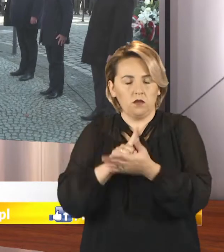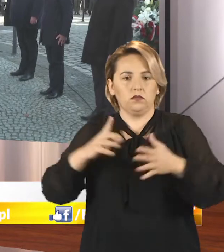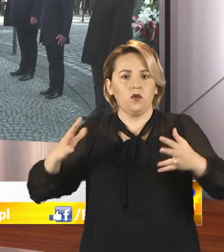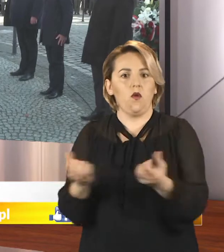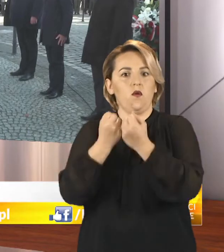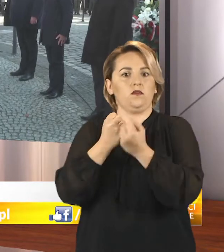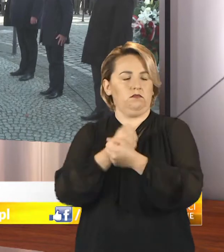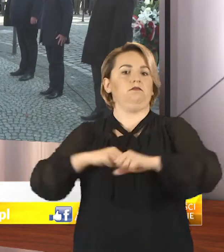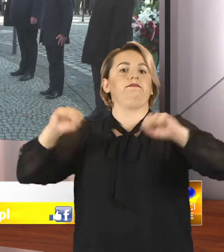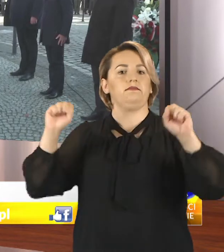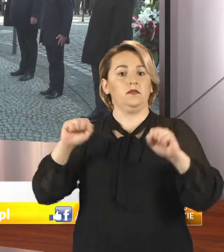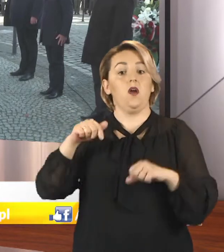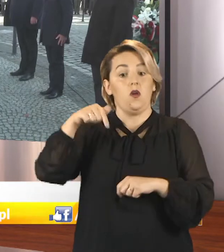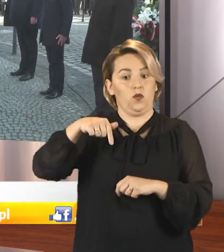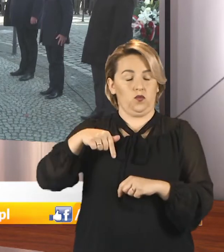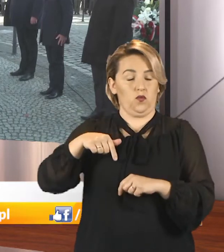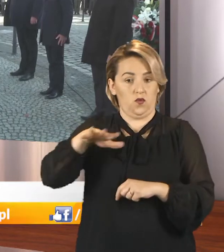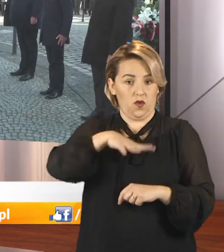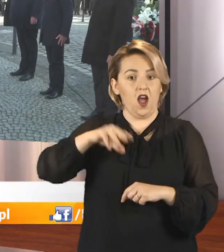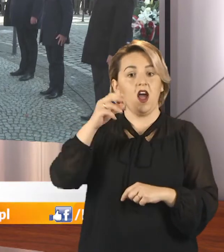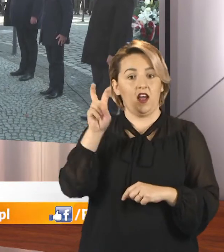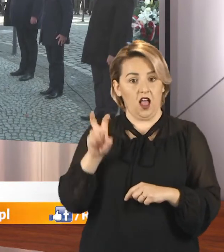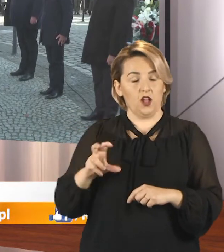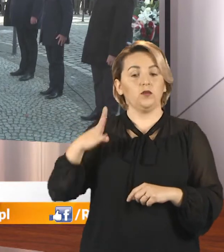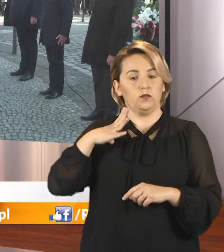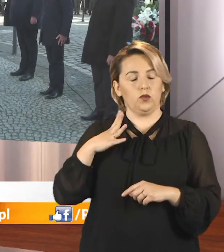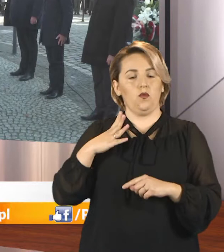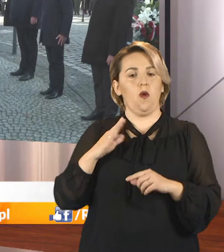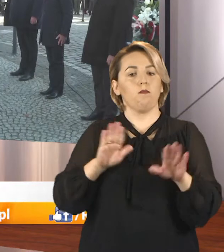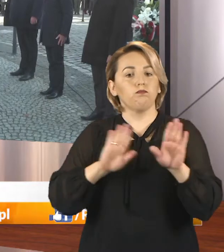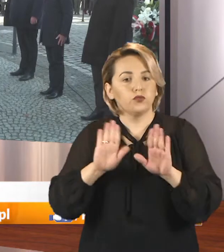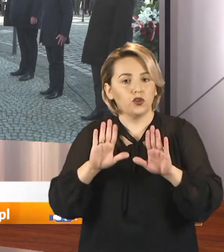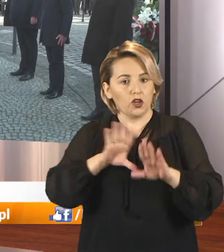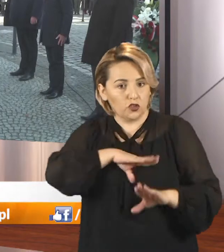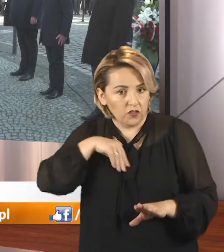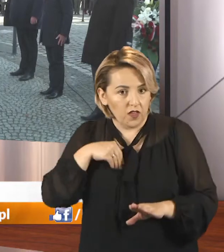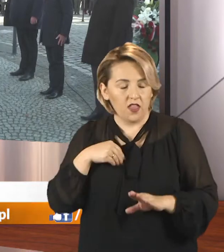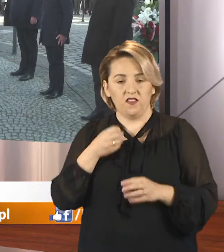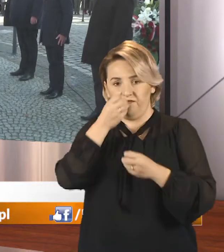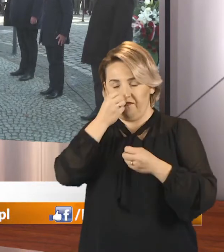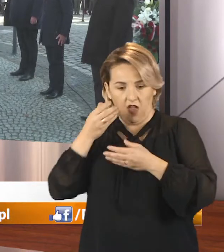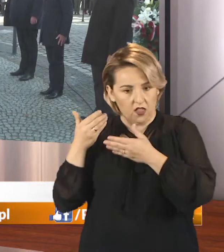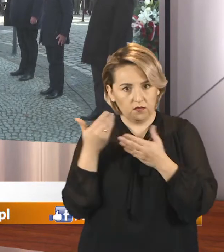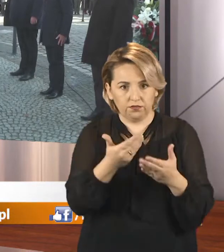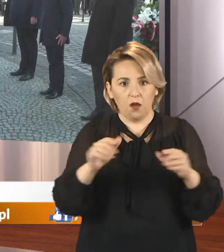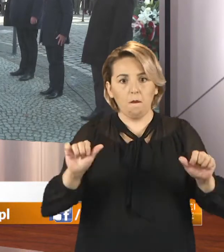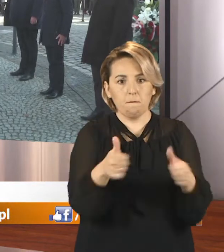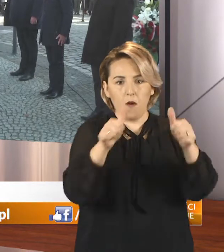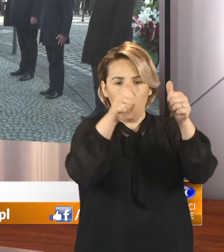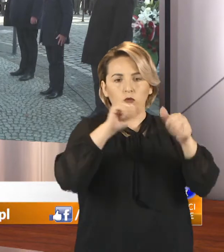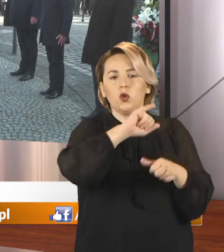100 trzecią rocznicę tych wydarzeń w Raciborzu odprawiono uroczystą mszę świętą a także złożono kwiaty pod pomnikiem